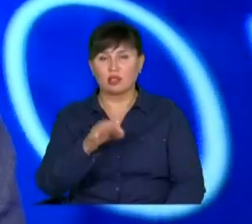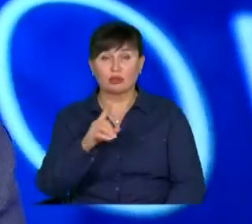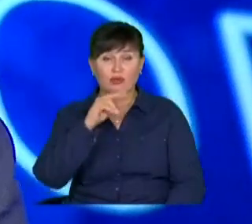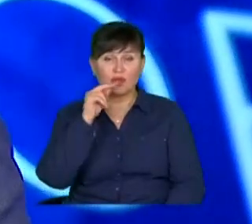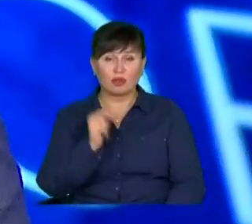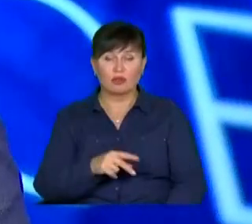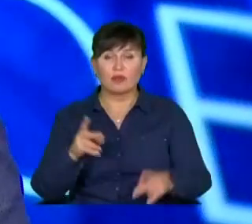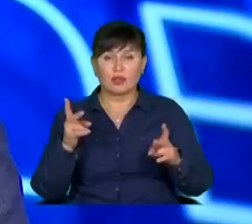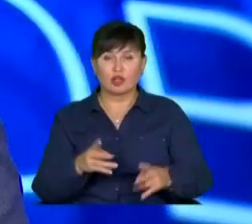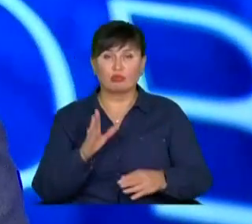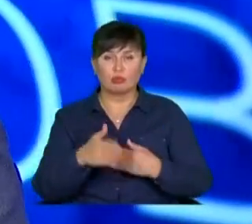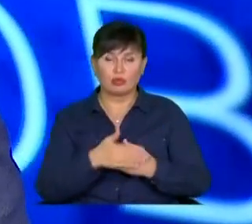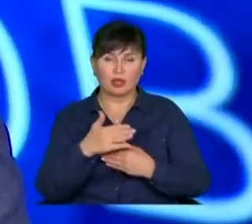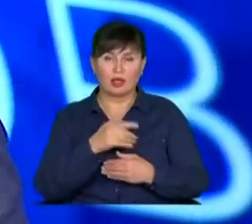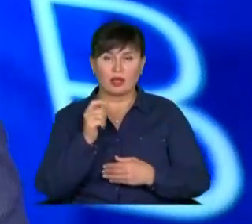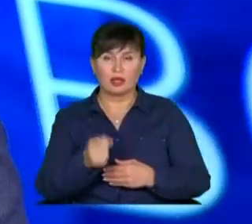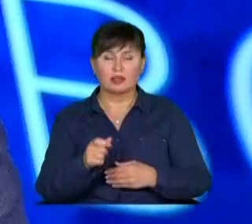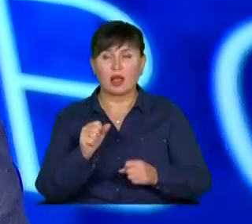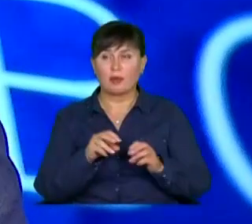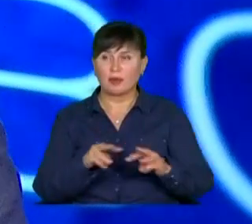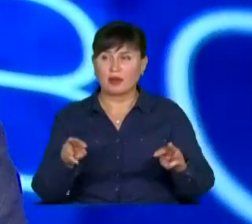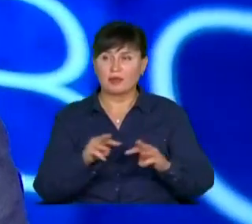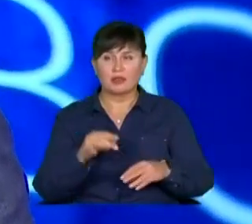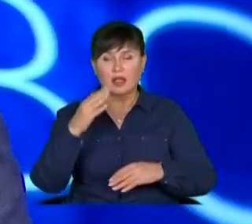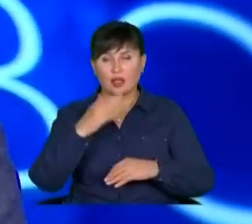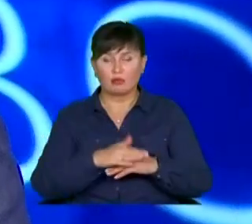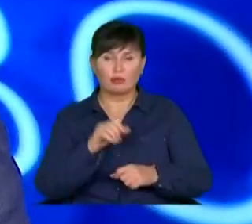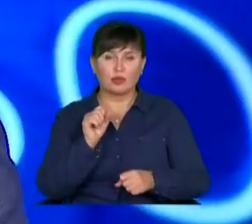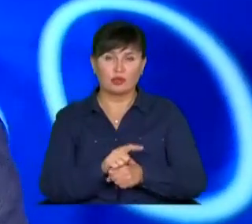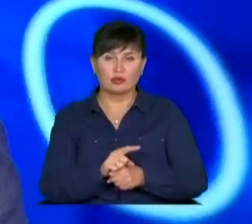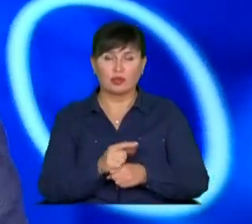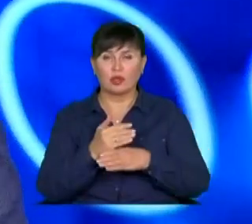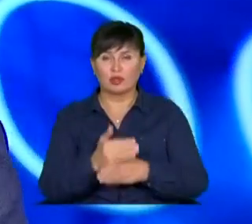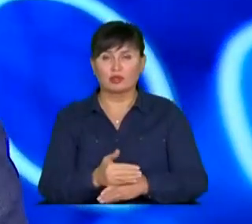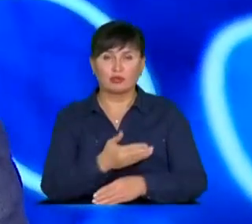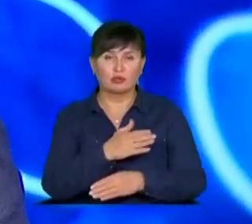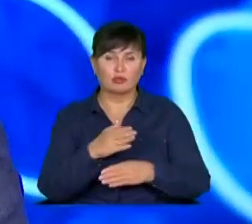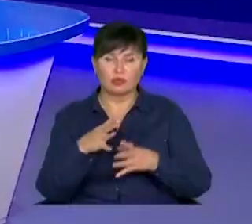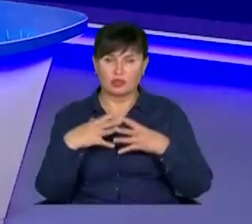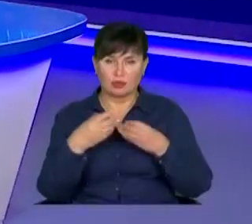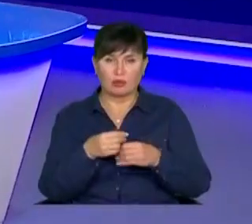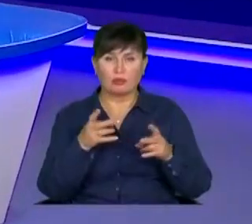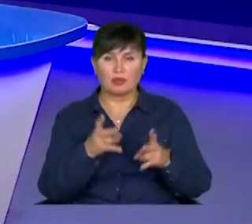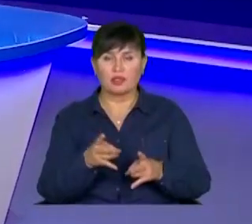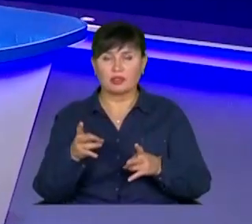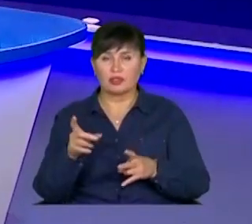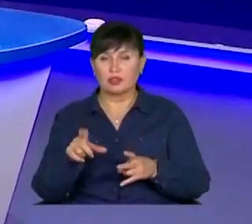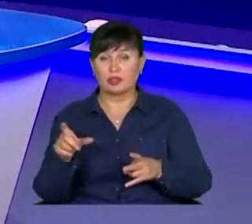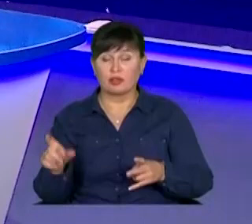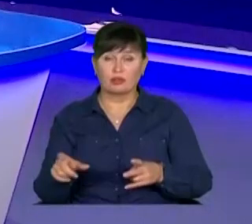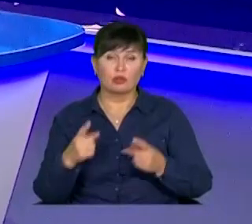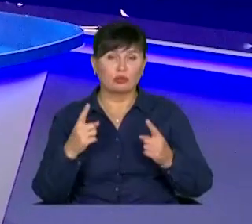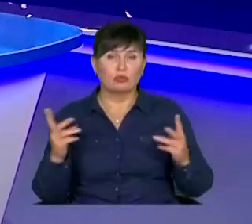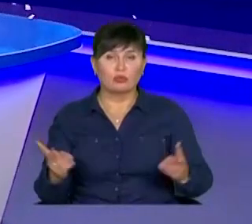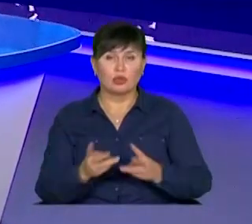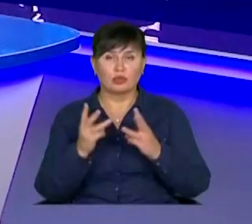виновные в трагедии будут наказаны, а правительству и акимату поручено оказать помощь семьям пострадавших. Крупный пожар